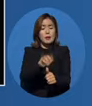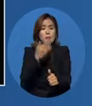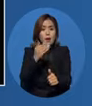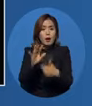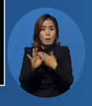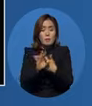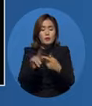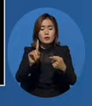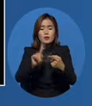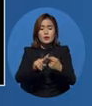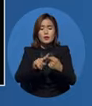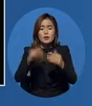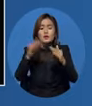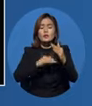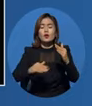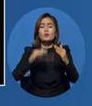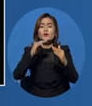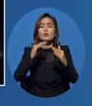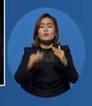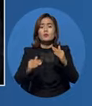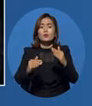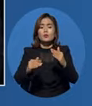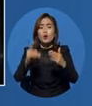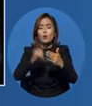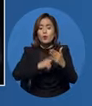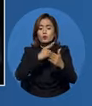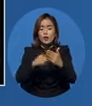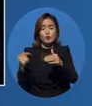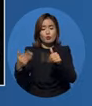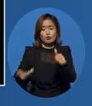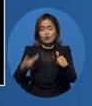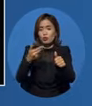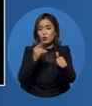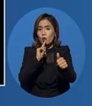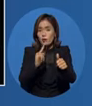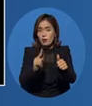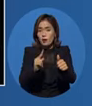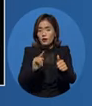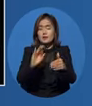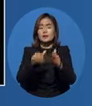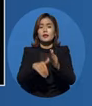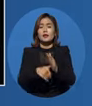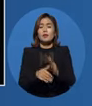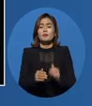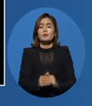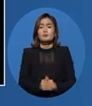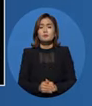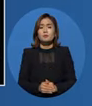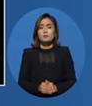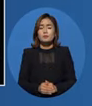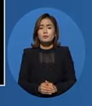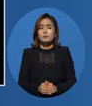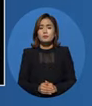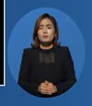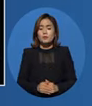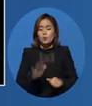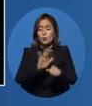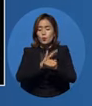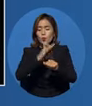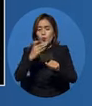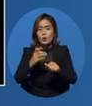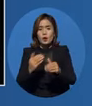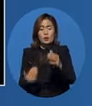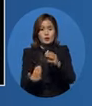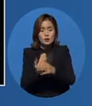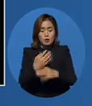것에 대한 정당한 0 정당한 보상을 운영하고 있거든요 그런 점에서 보면 어 2% 나 재난 얘기